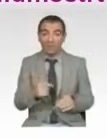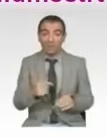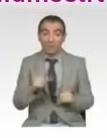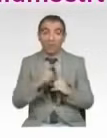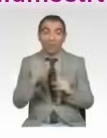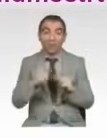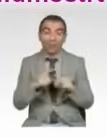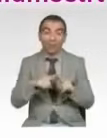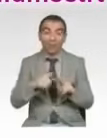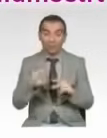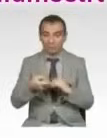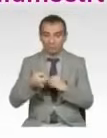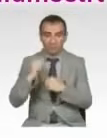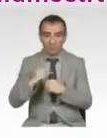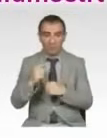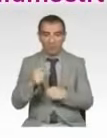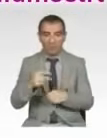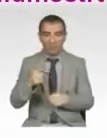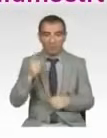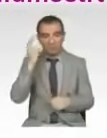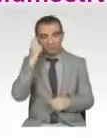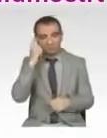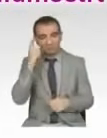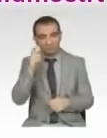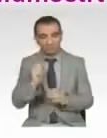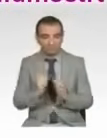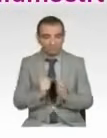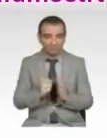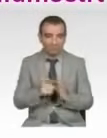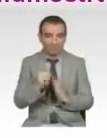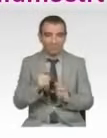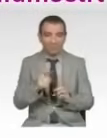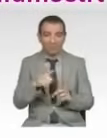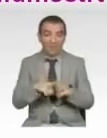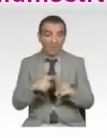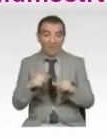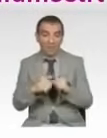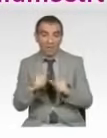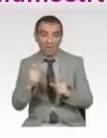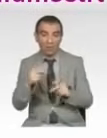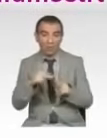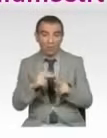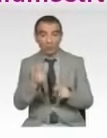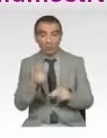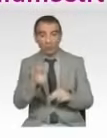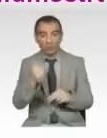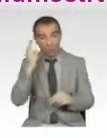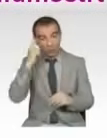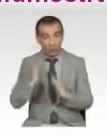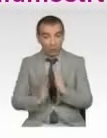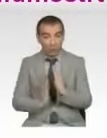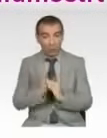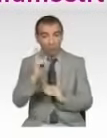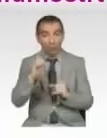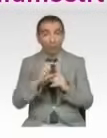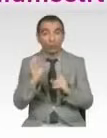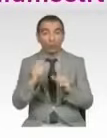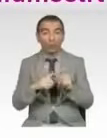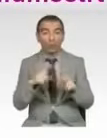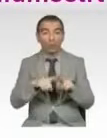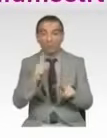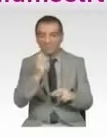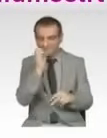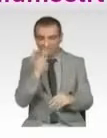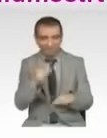biz geçen hafta şeyi konuşmuştuk ya, EQ, zeka, IQ diye, evet, IQ, evet, ve EQ. Çocukların EQ zekasının yükseldiği yerde doğa biliyor musun? Mesela bir